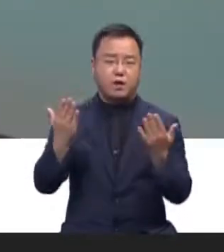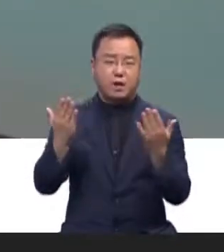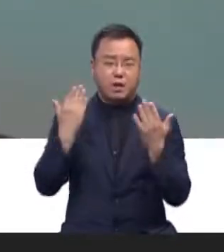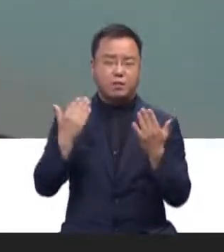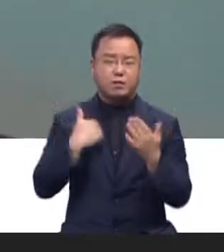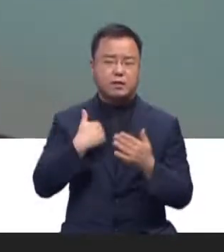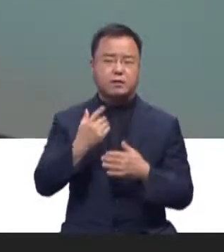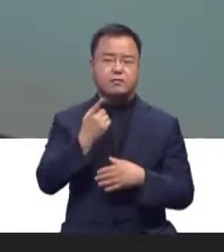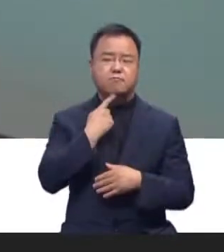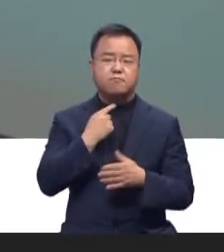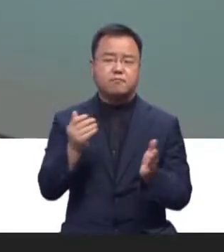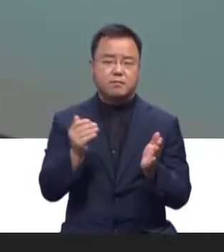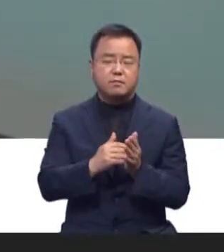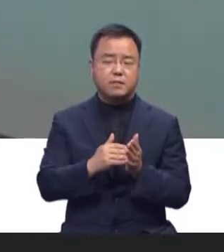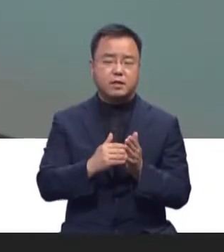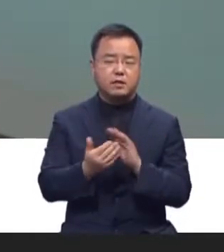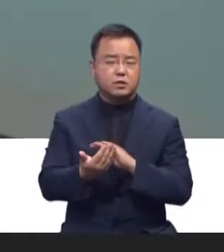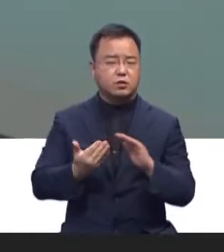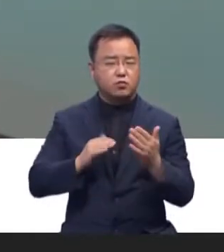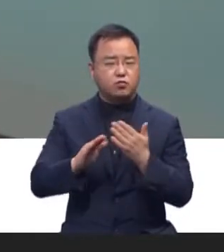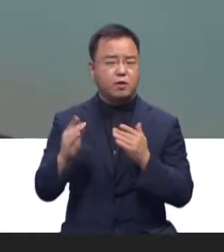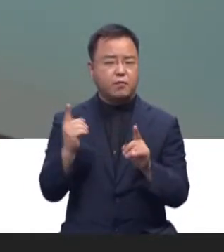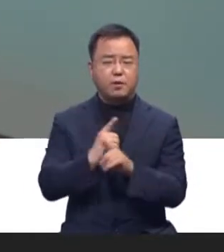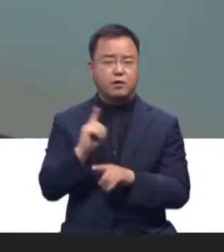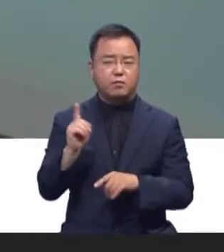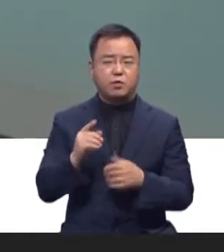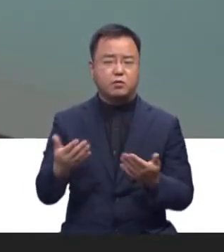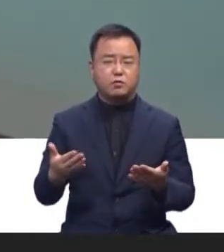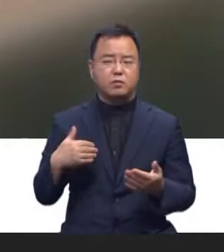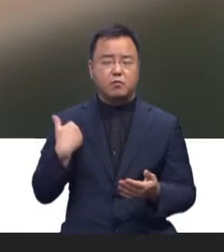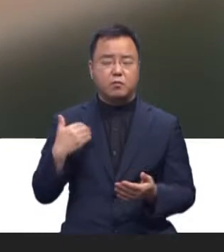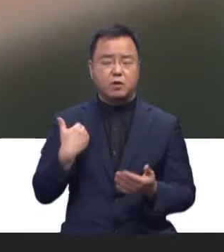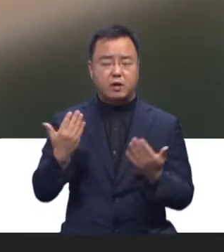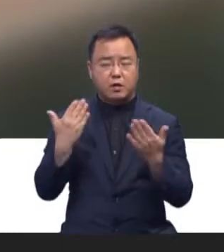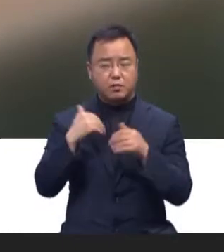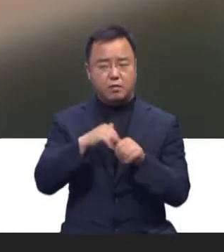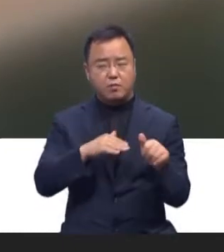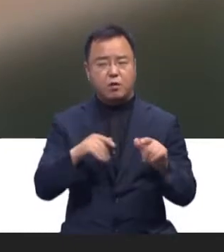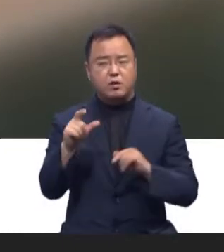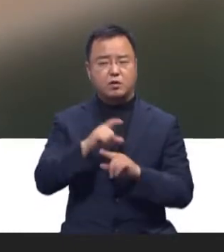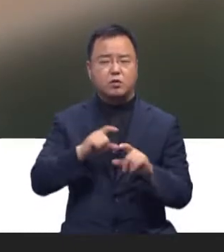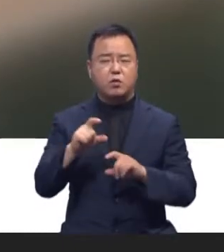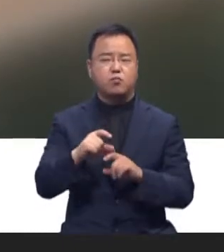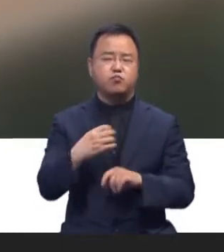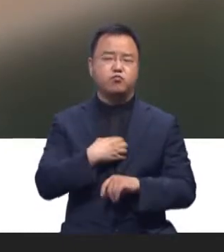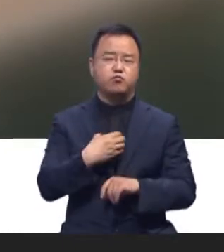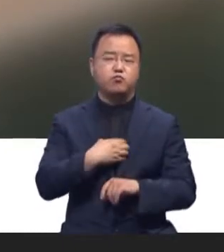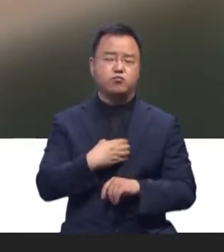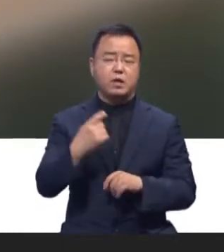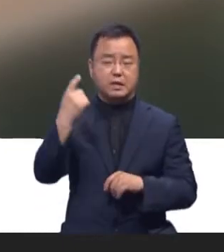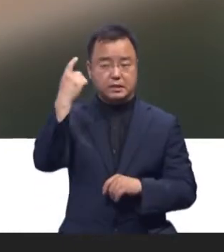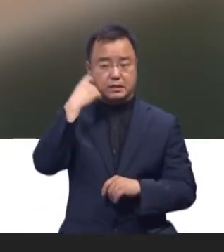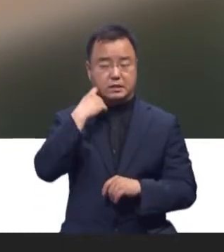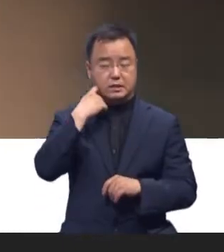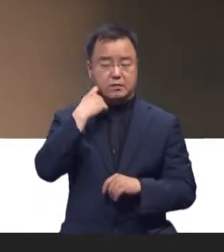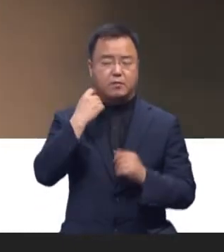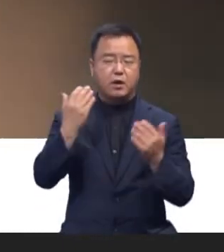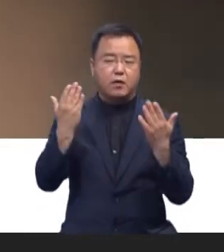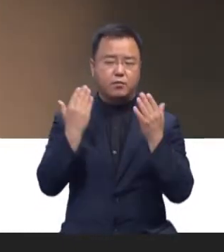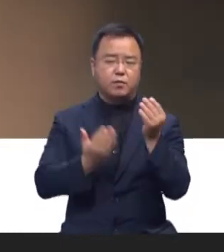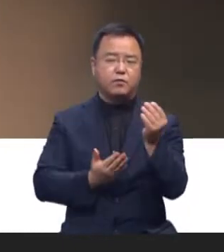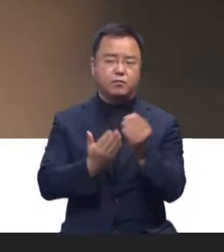후가 대체 뭐가 바뀌었는지 모르겠습니다. 네. 학교를 보내는 게더 위험하지 않을까 우려되는 다양한 사건들이 교육 현장에서 연일